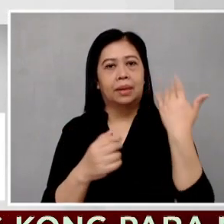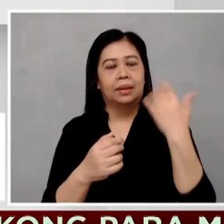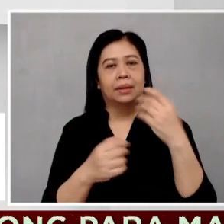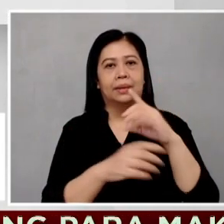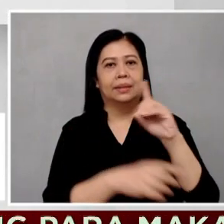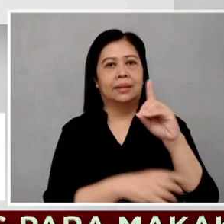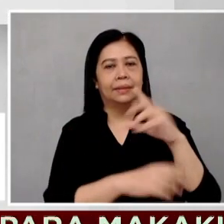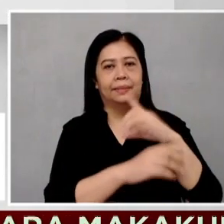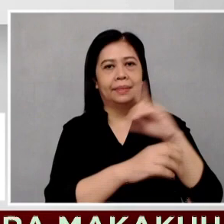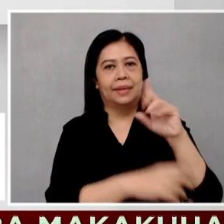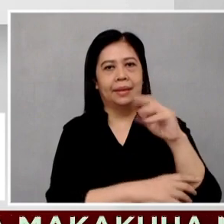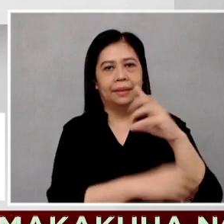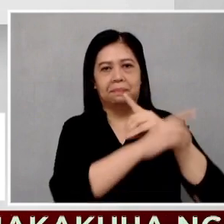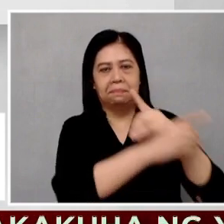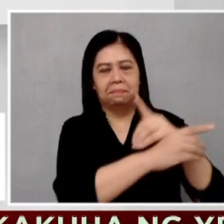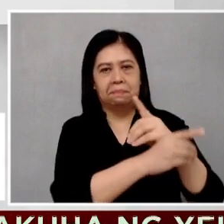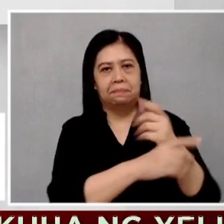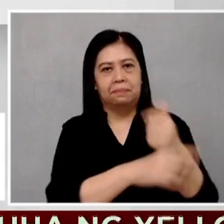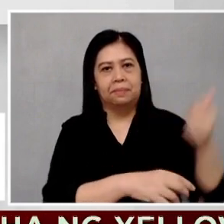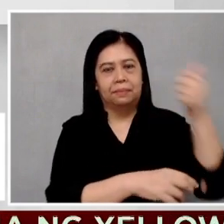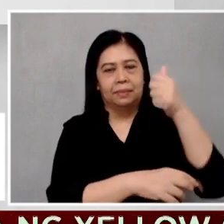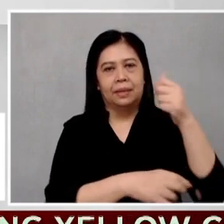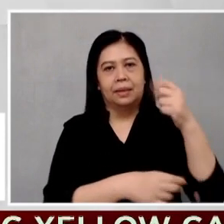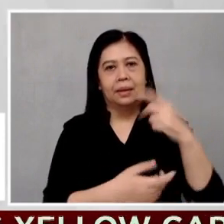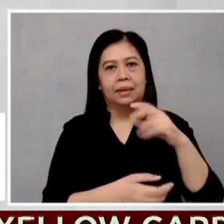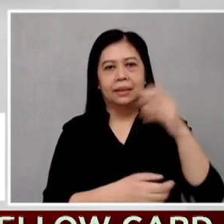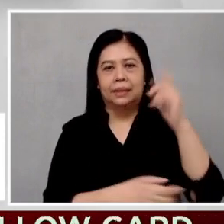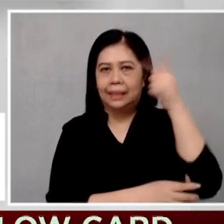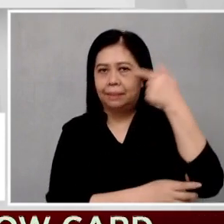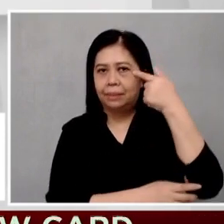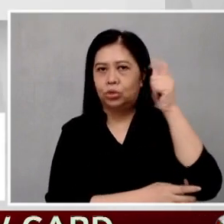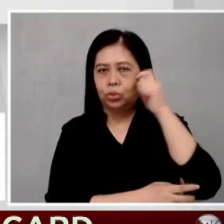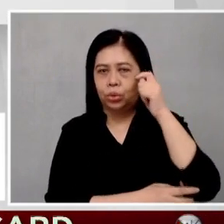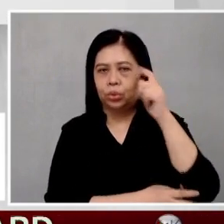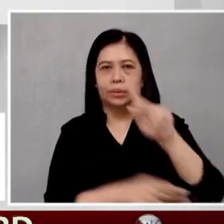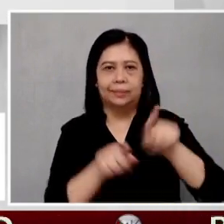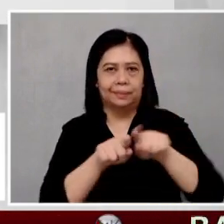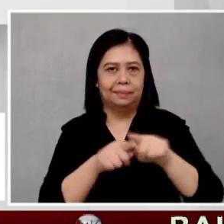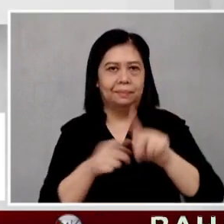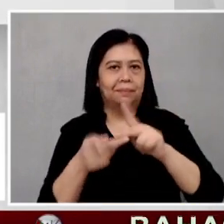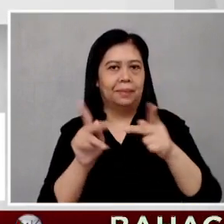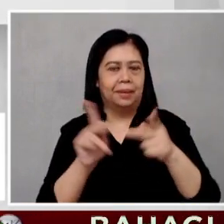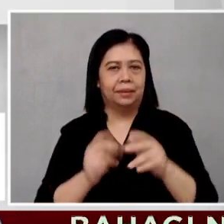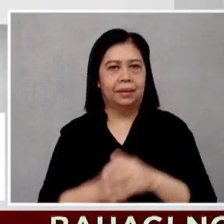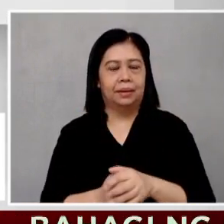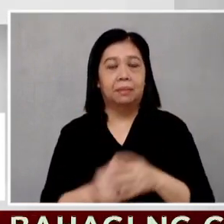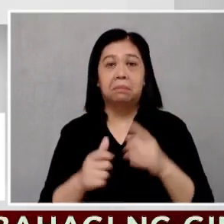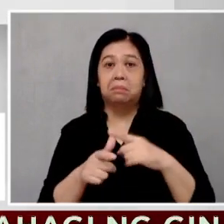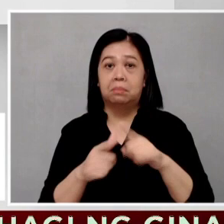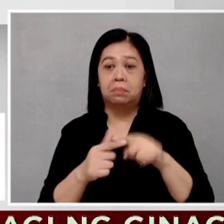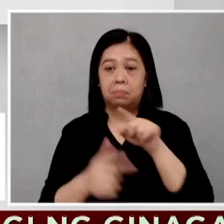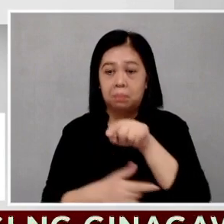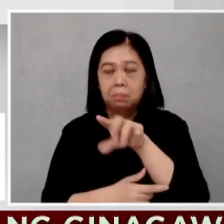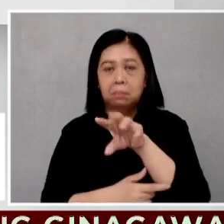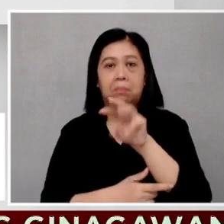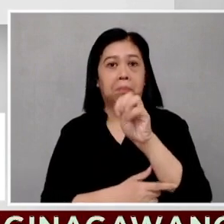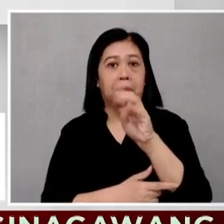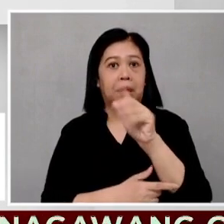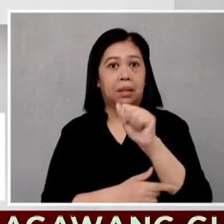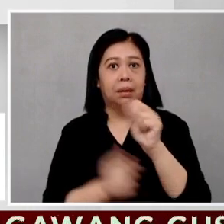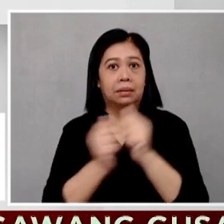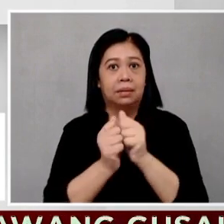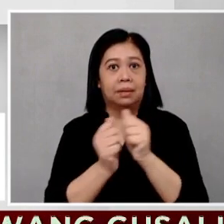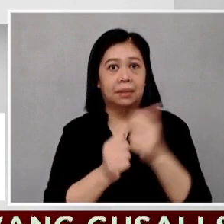Secretary Gilbert Chodoro para maging kanyang katandem. Sa media naman niya nabasa ang posibilidad ng isang tandem kasama si